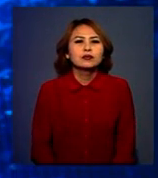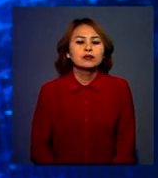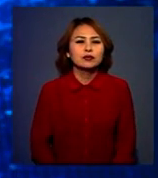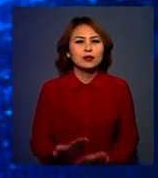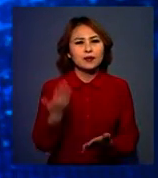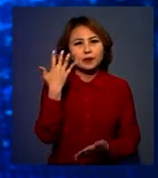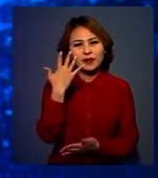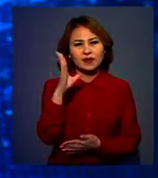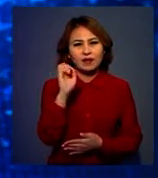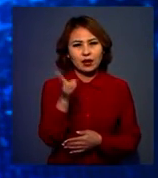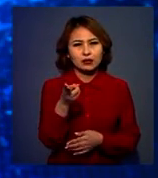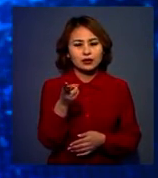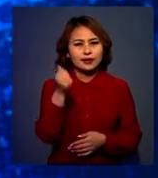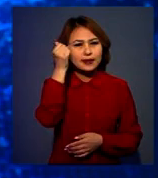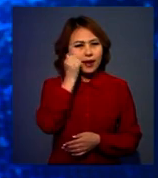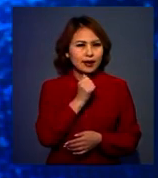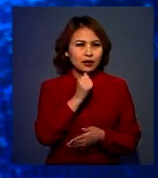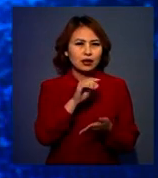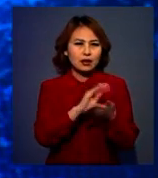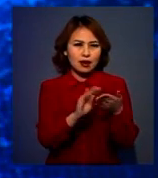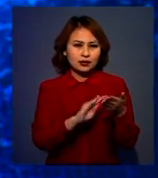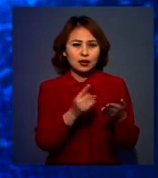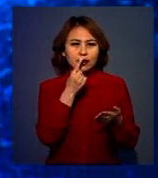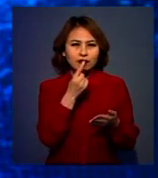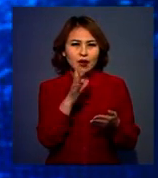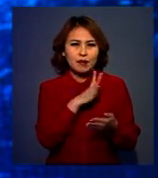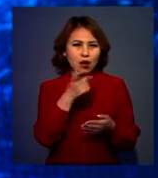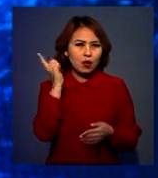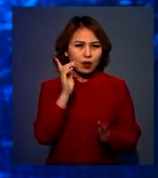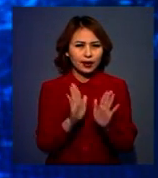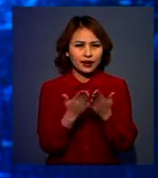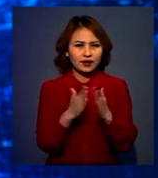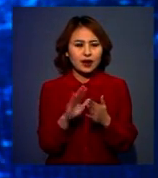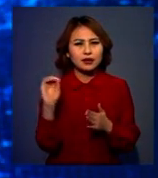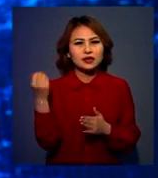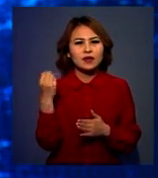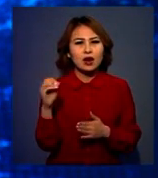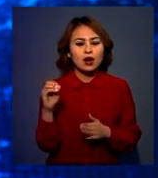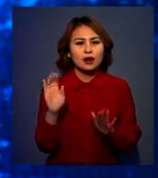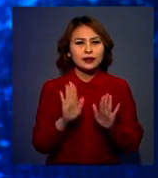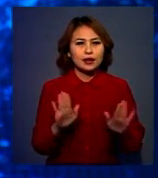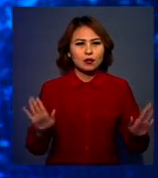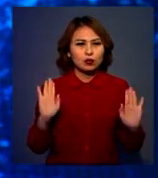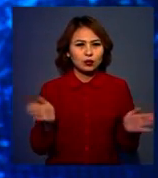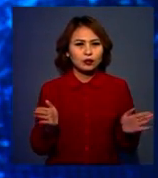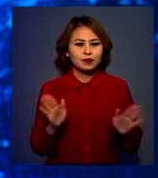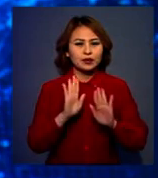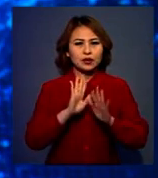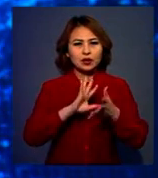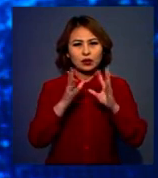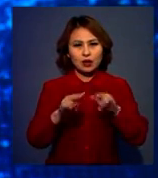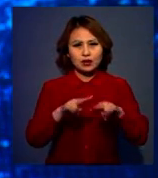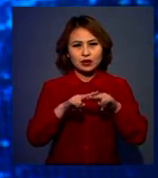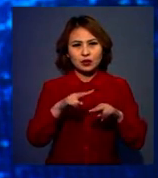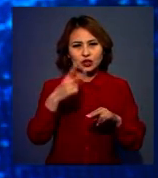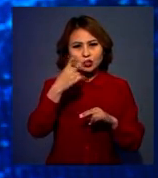Осыдан 5 ғасыр бұрын ескі латын тілінде жазып көне кітап Еуразиялық кітап көрмесіне қойылады. Жәрменке